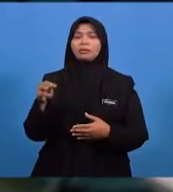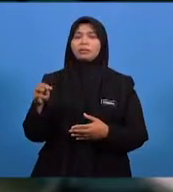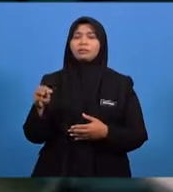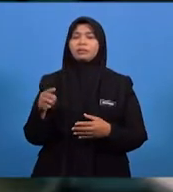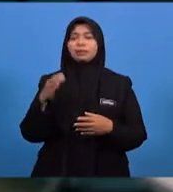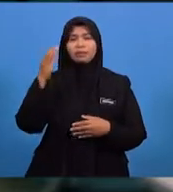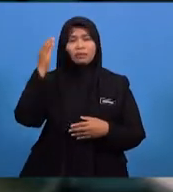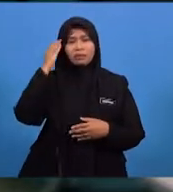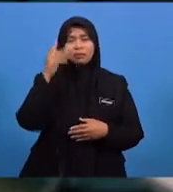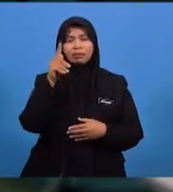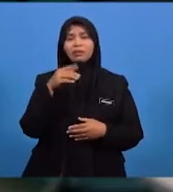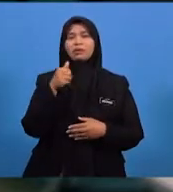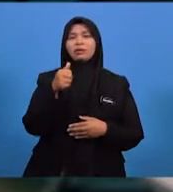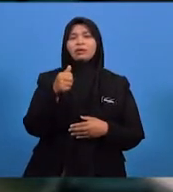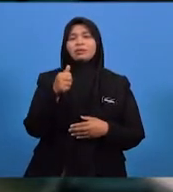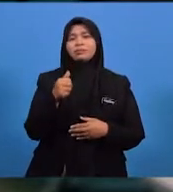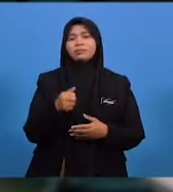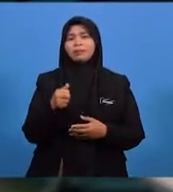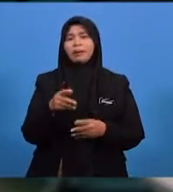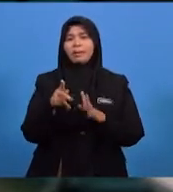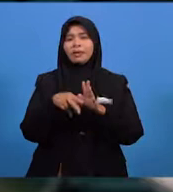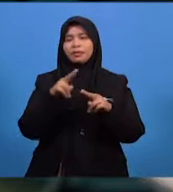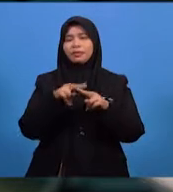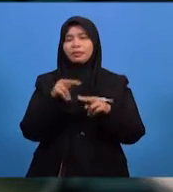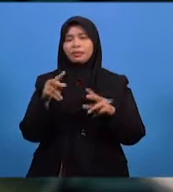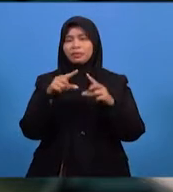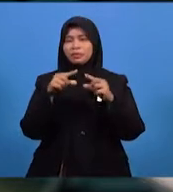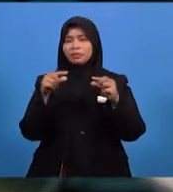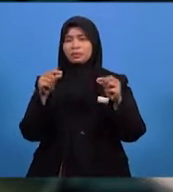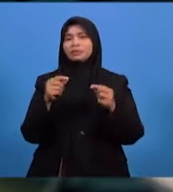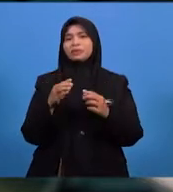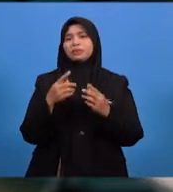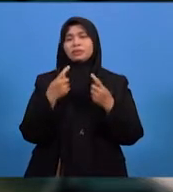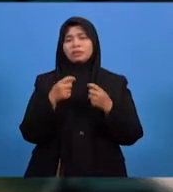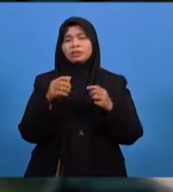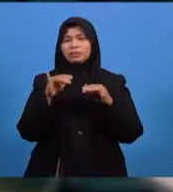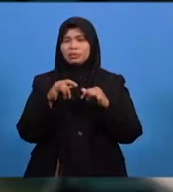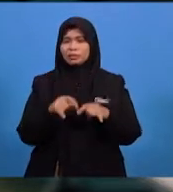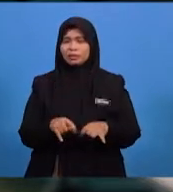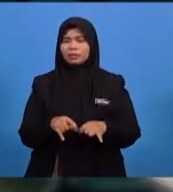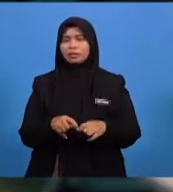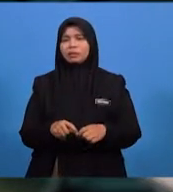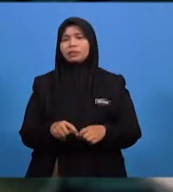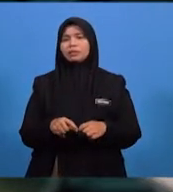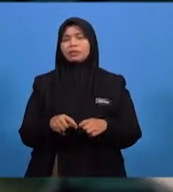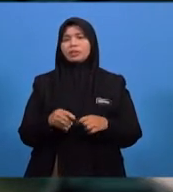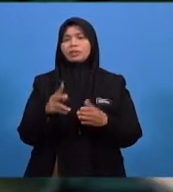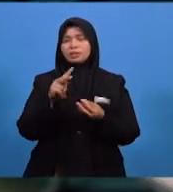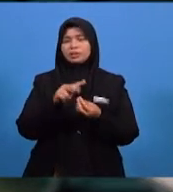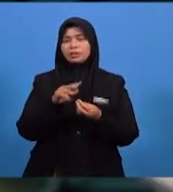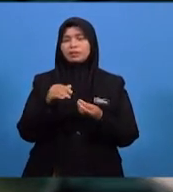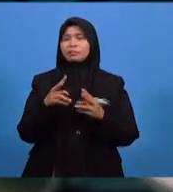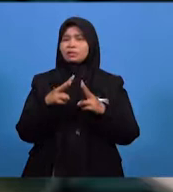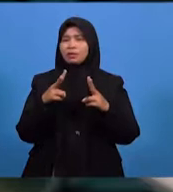Tahukah Anda pendudukan Jepang pun telah meninggalkan kesan yang amat besar terhadap